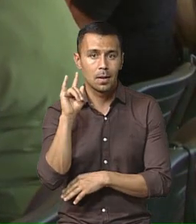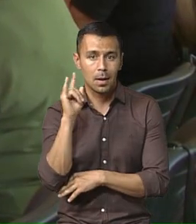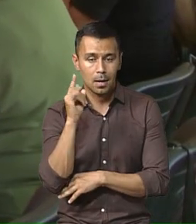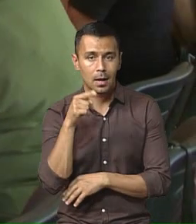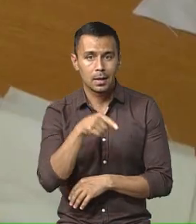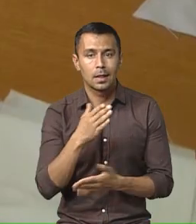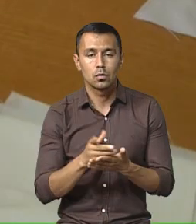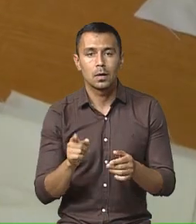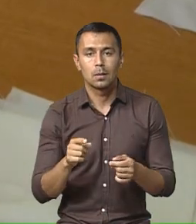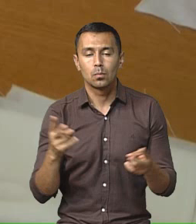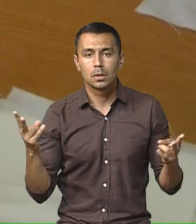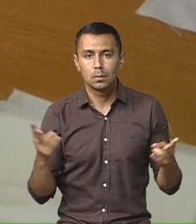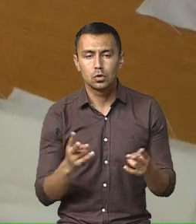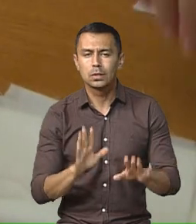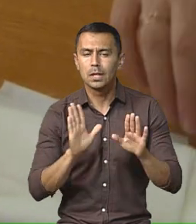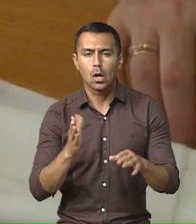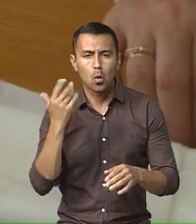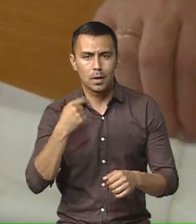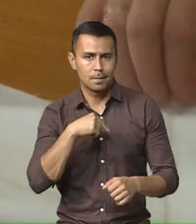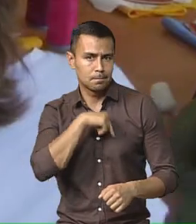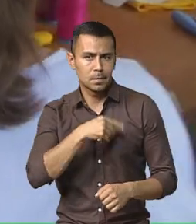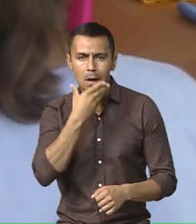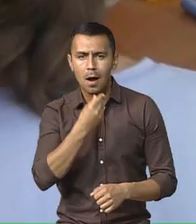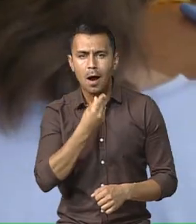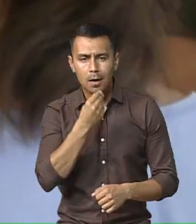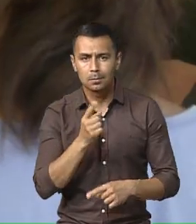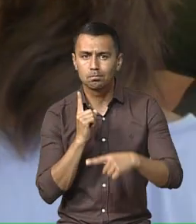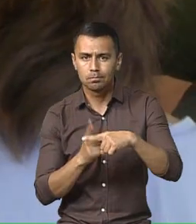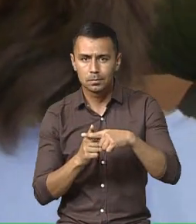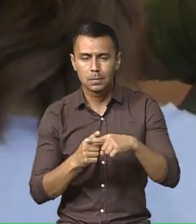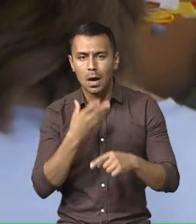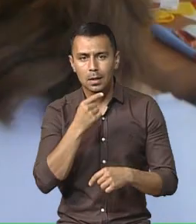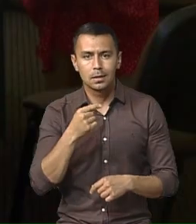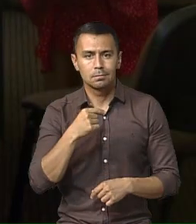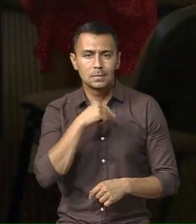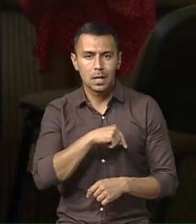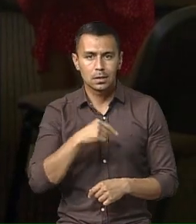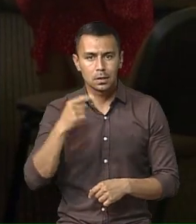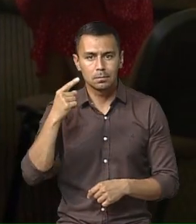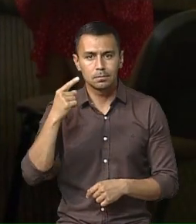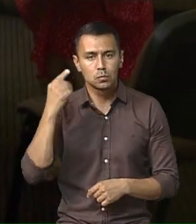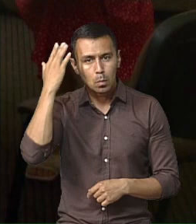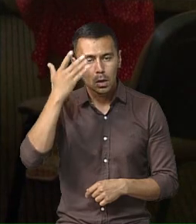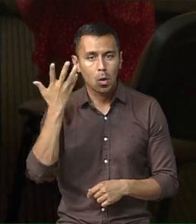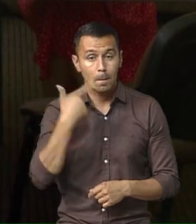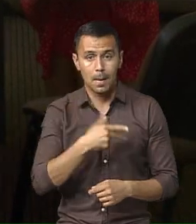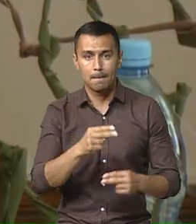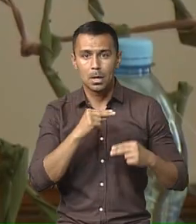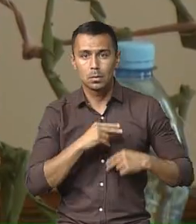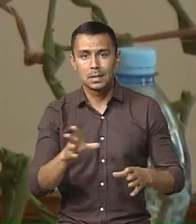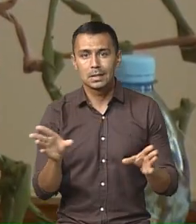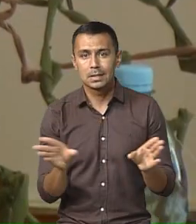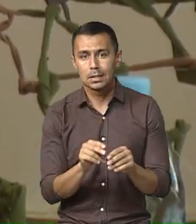що потрібно на виключному позитиві робити, з гарним настроєм, думками. Я завжди раджу, коли ми десь працюємо, чи з друзями,